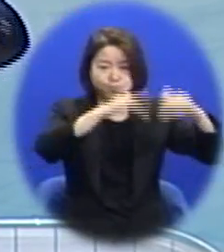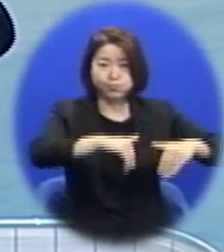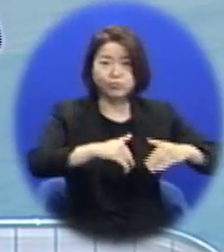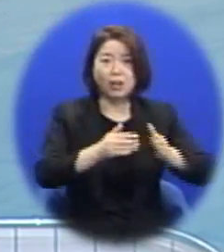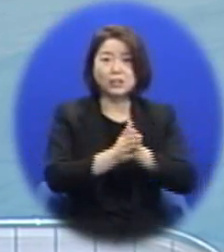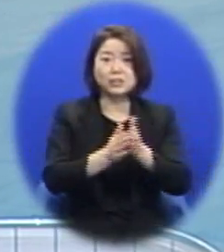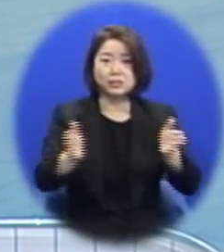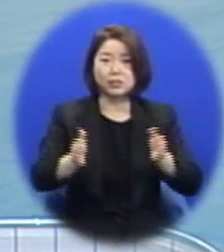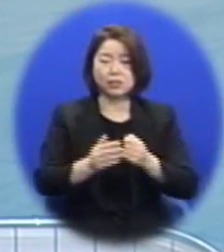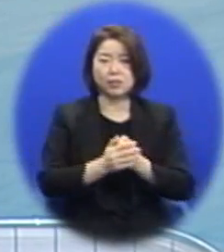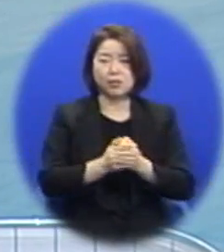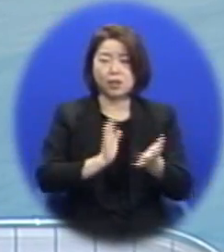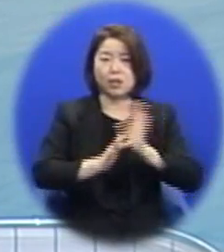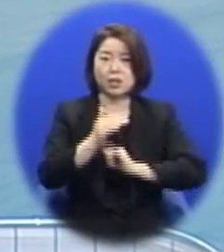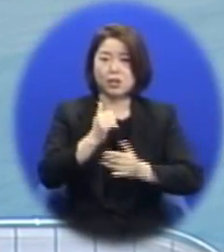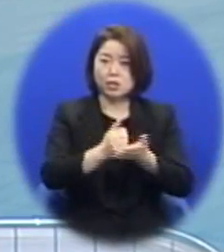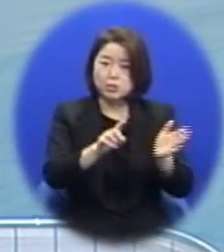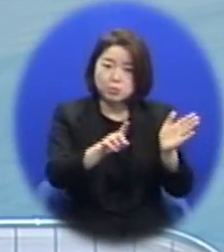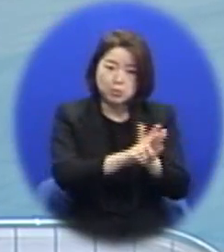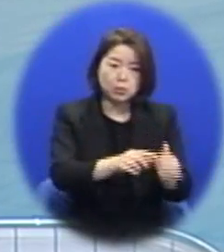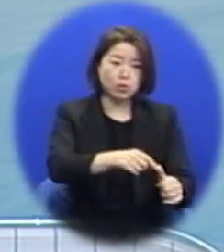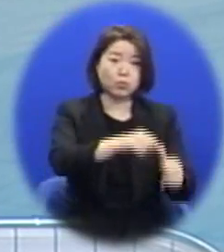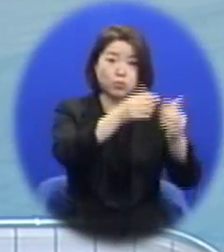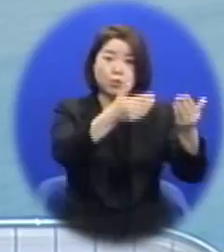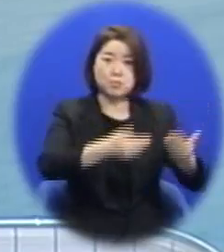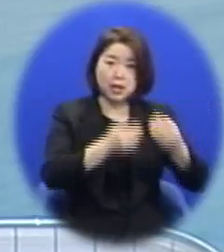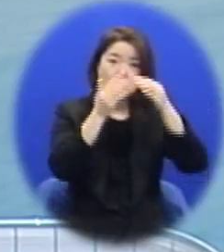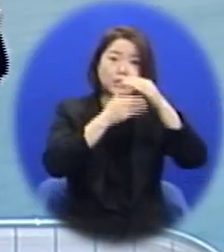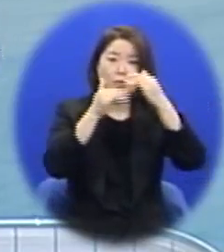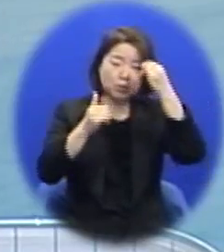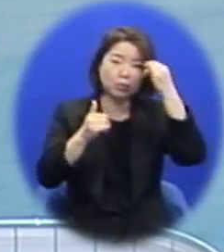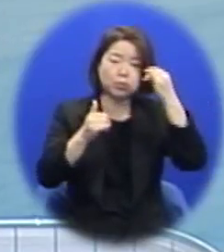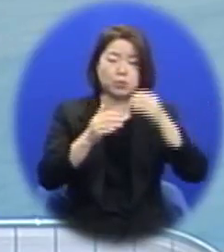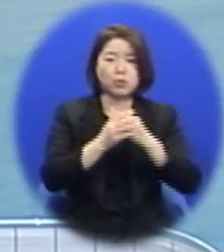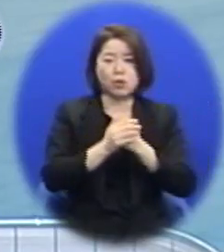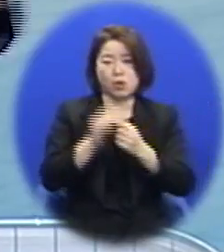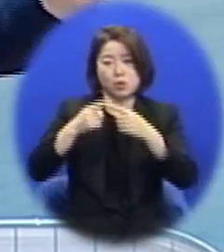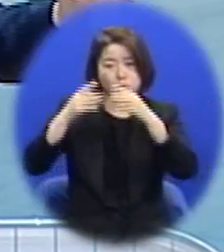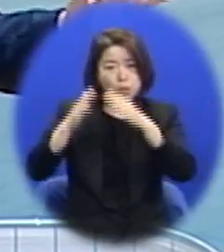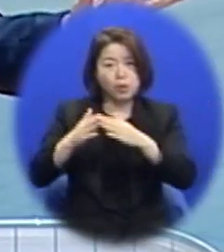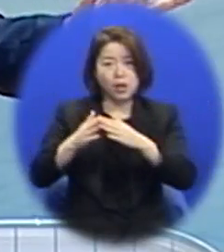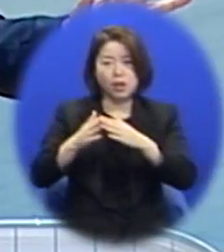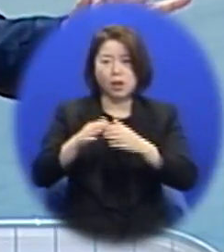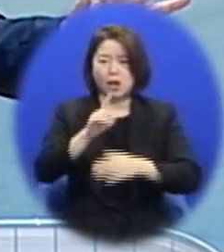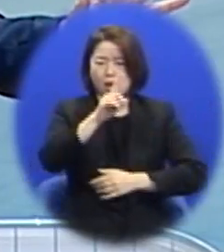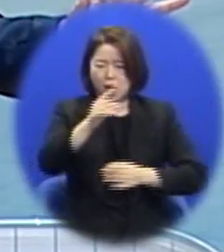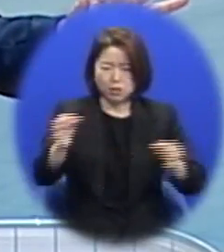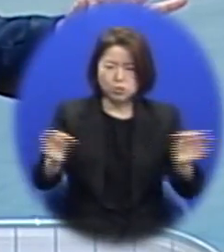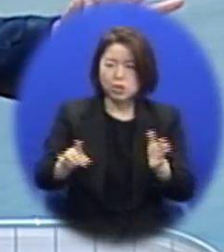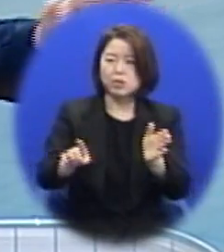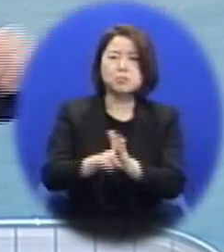그렇게 예수님을 믿고 구원받은 그런 성도들과 교회가 한순간에 믿음 잃어버리고